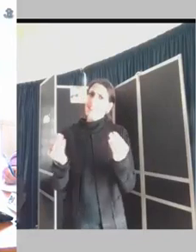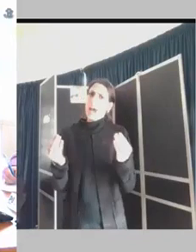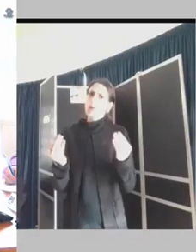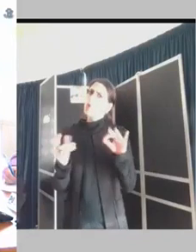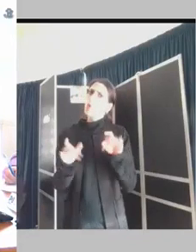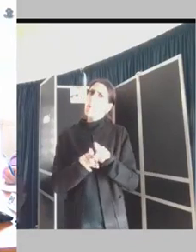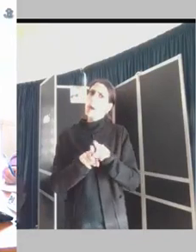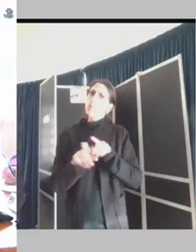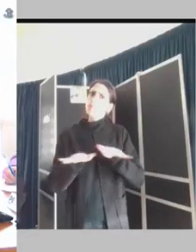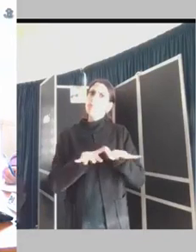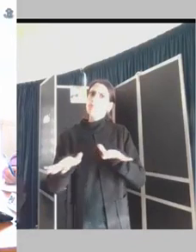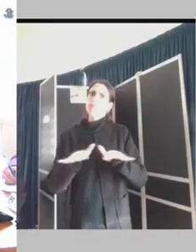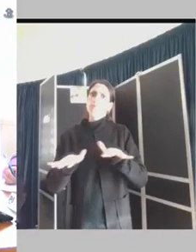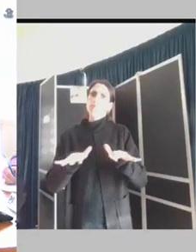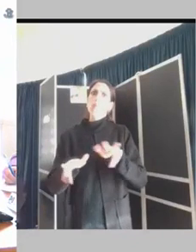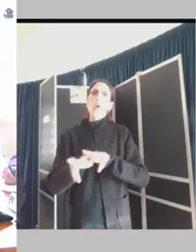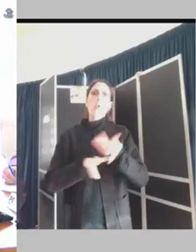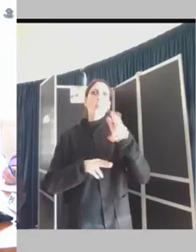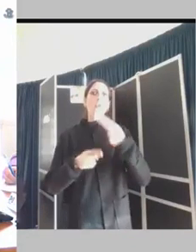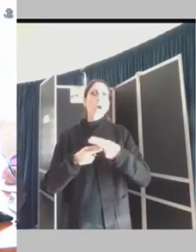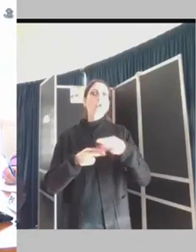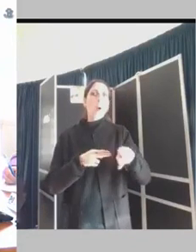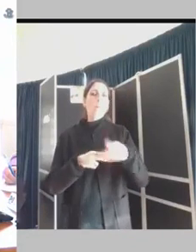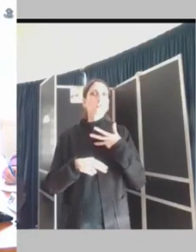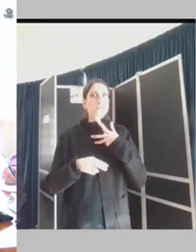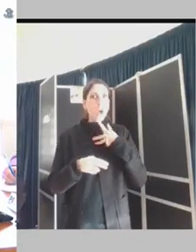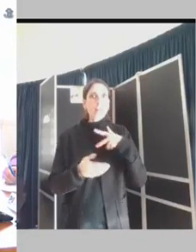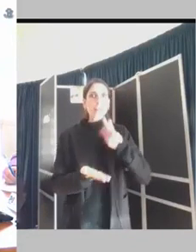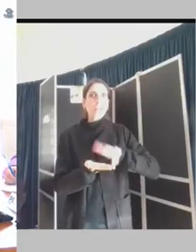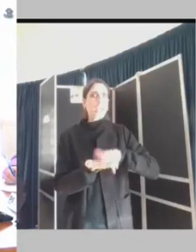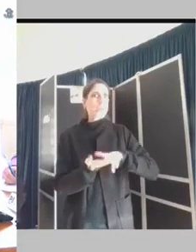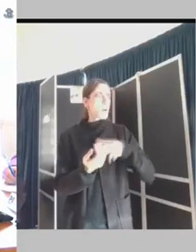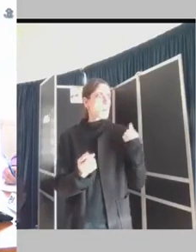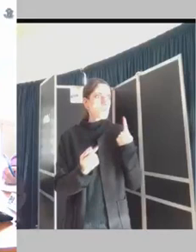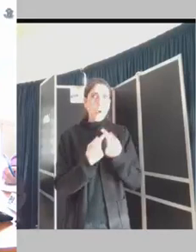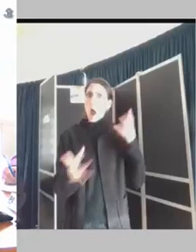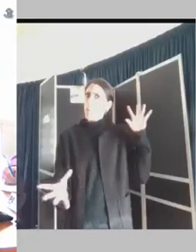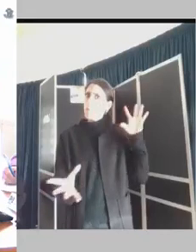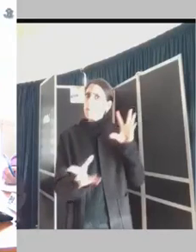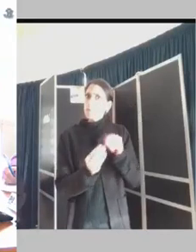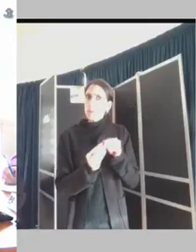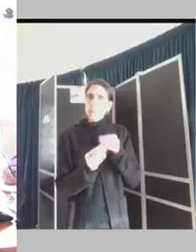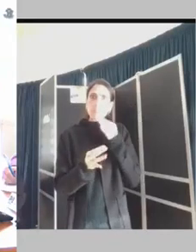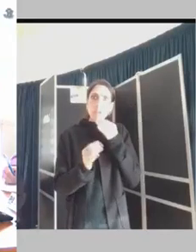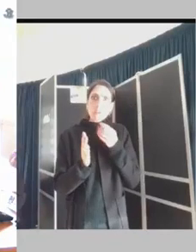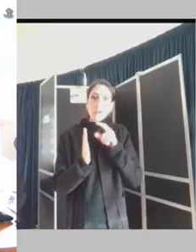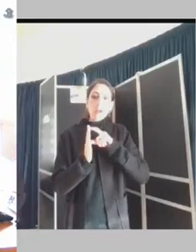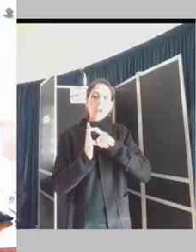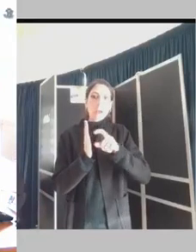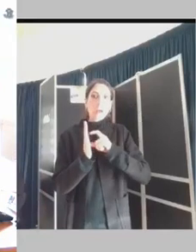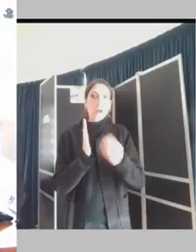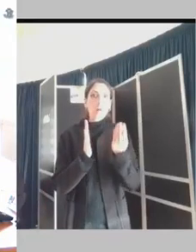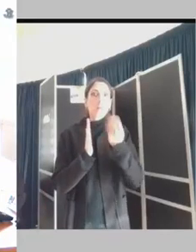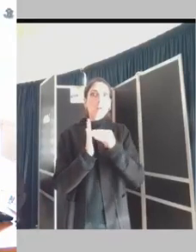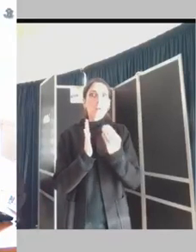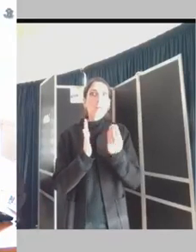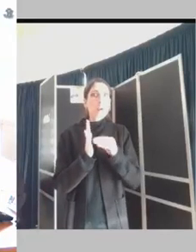che lentamente, mano a mano, hanno aggiunto qualche cosa rispetto a questa tematica